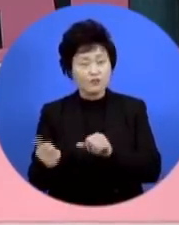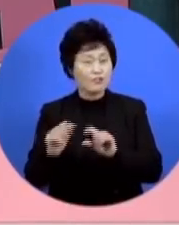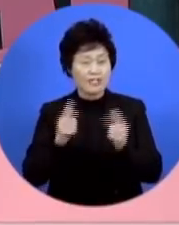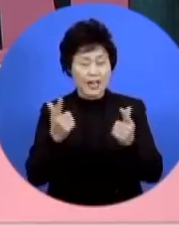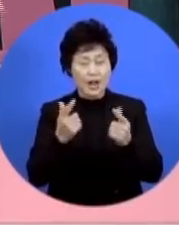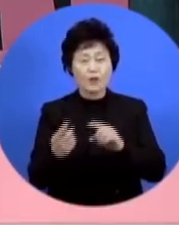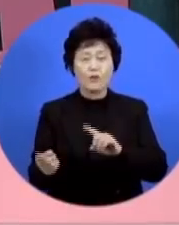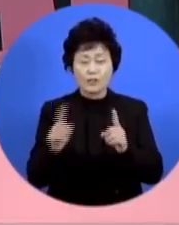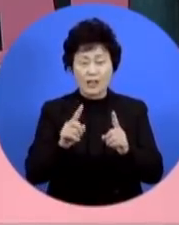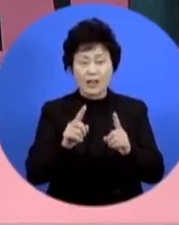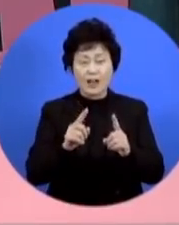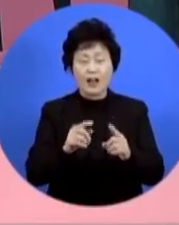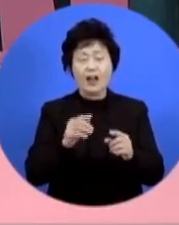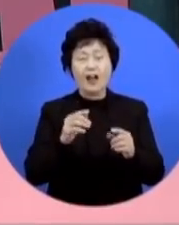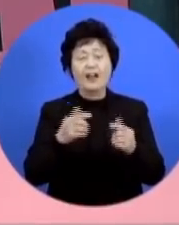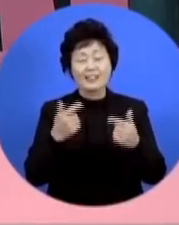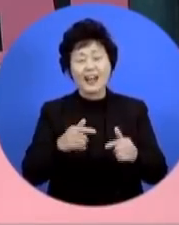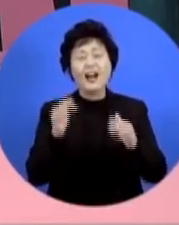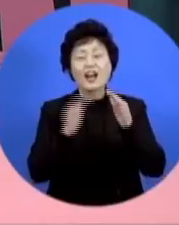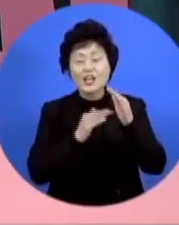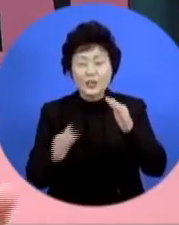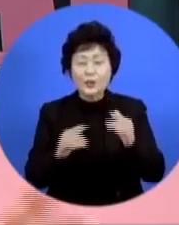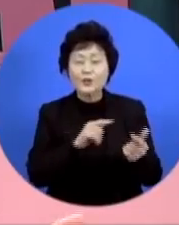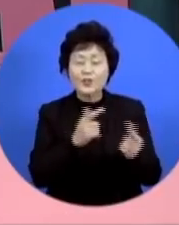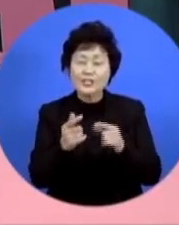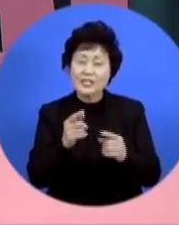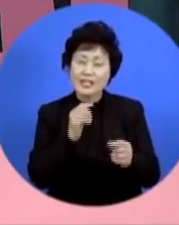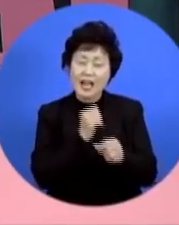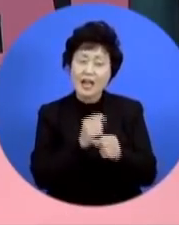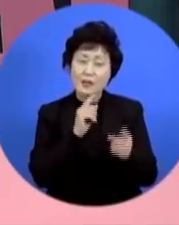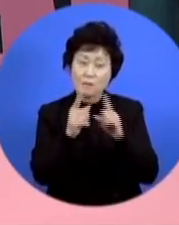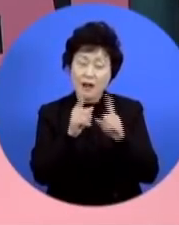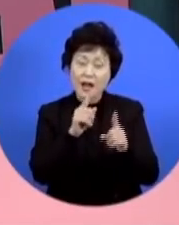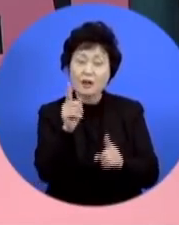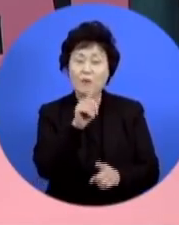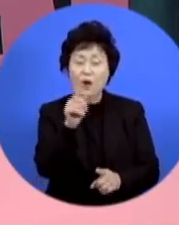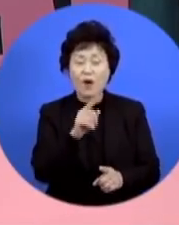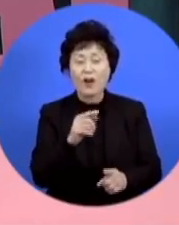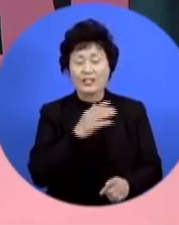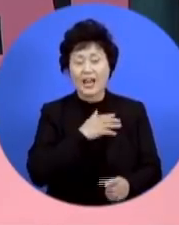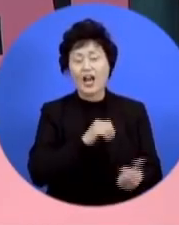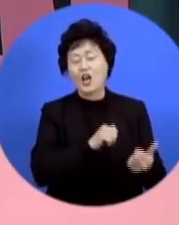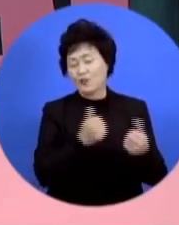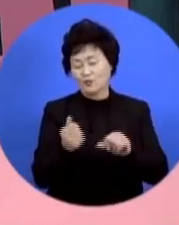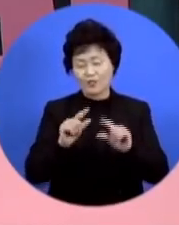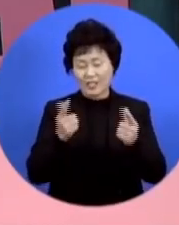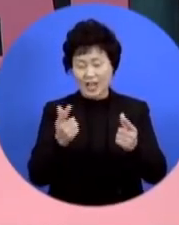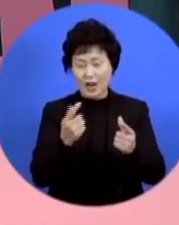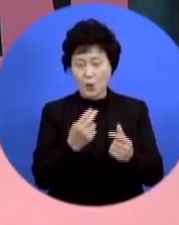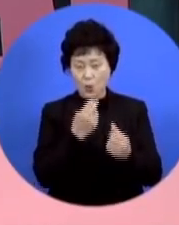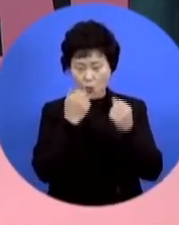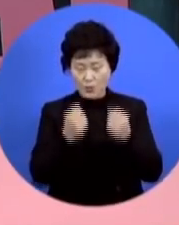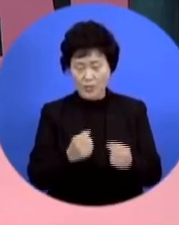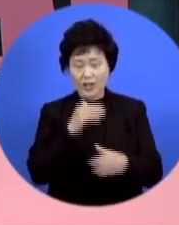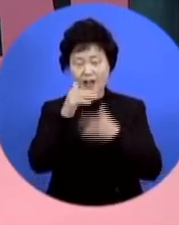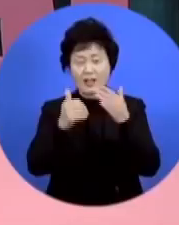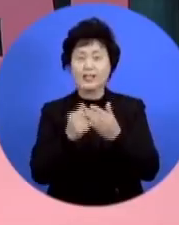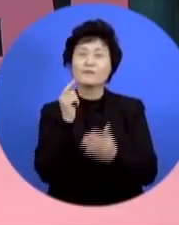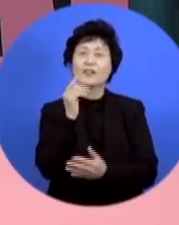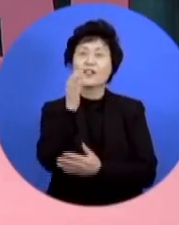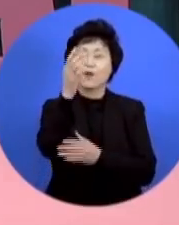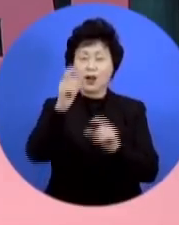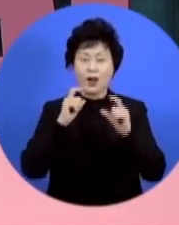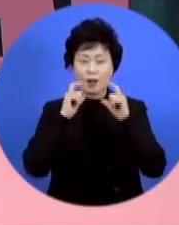알아요. 내가 죽지 않고 살아서 하나님의 영광을 선포할 것이다. 아멘. 그래서 다 끝난 것 같지만 이제부터